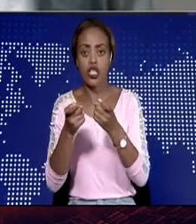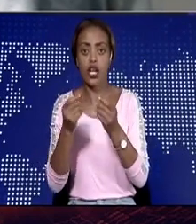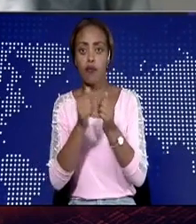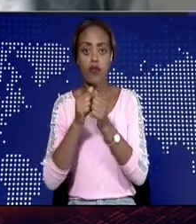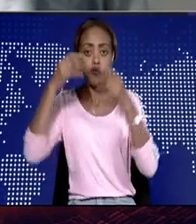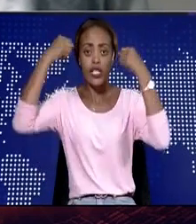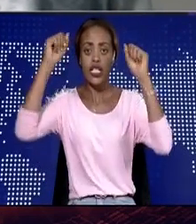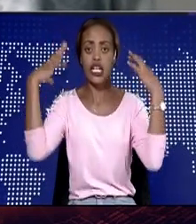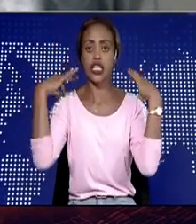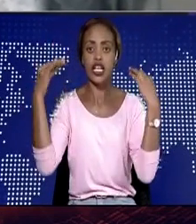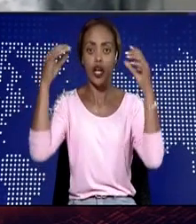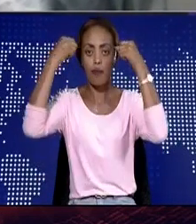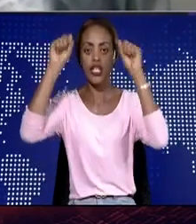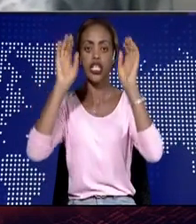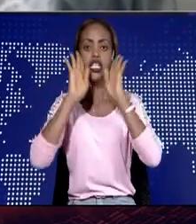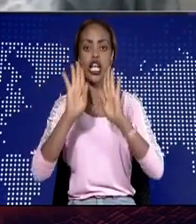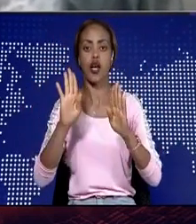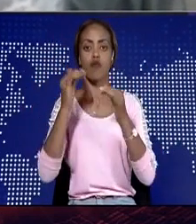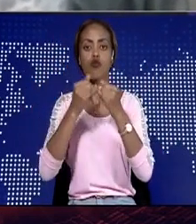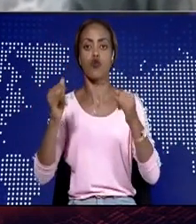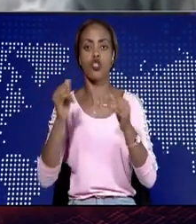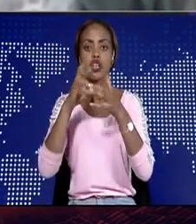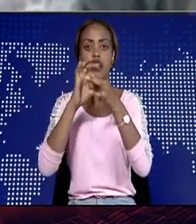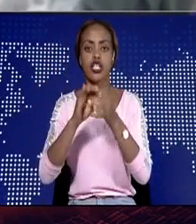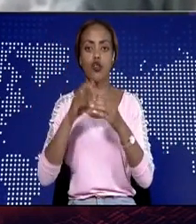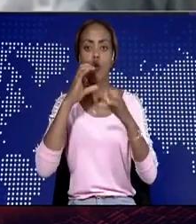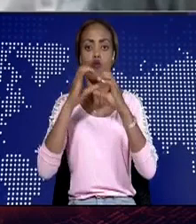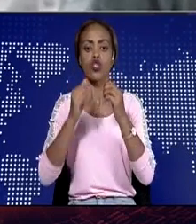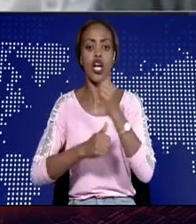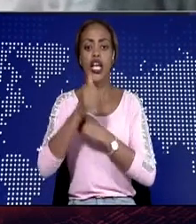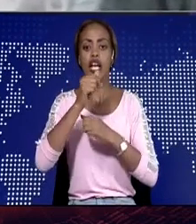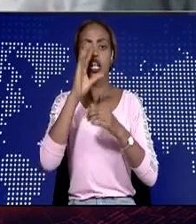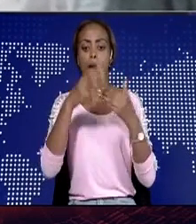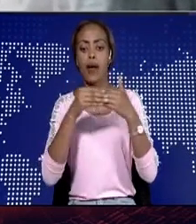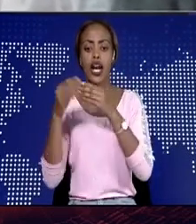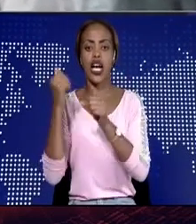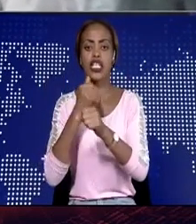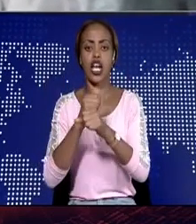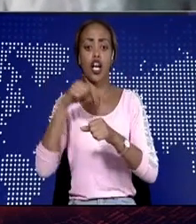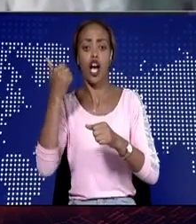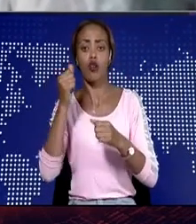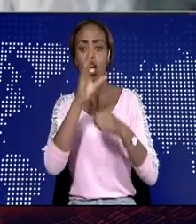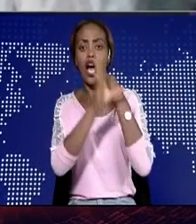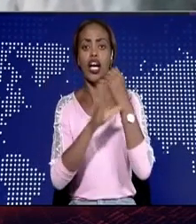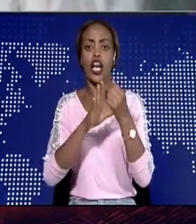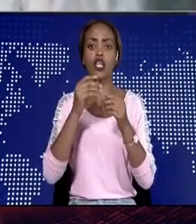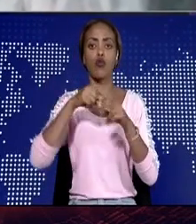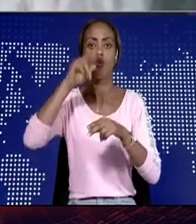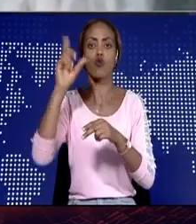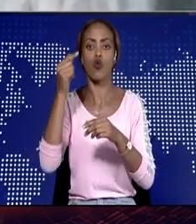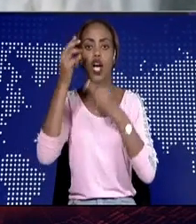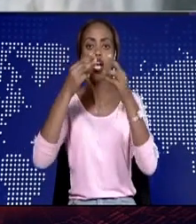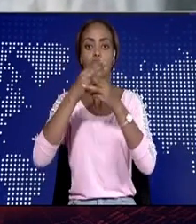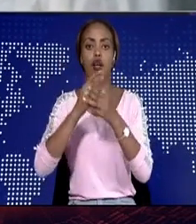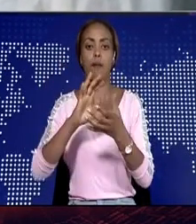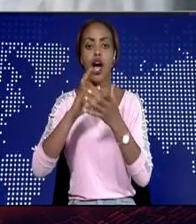من استارت عنا تبي من استار سلامة إن استارت عنا حبر السبنا كومشين سقعت حد جانا أمرار حسر عن الوت هاجر بوك العالم لخوت كالاتن